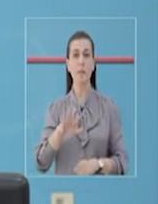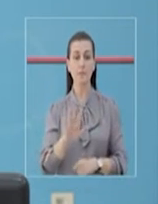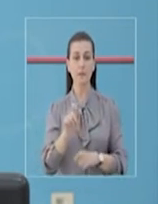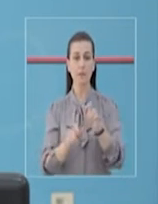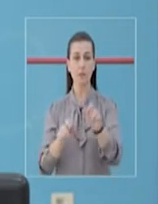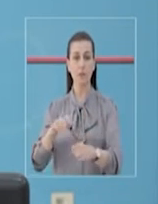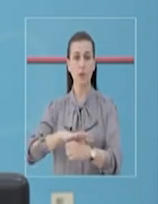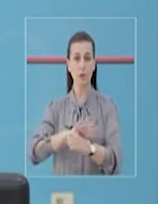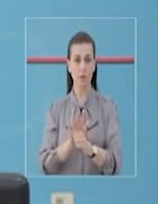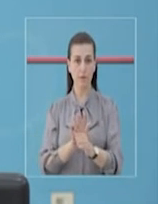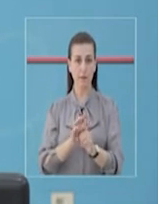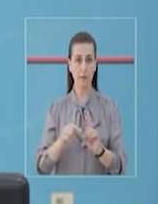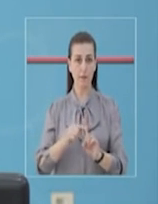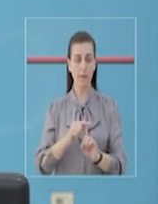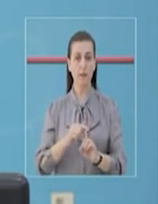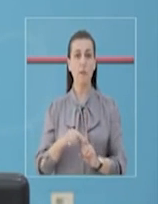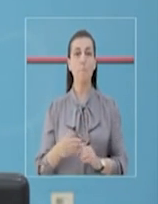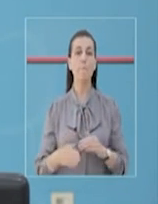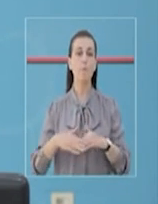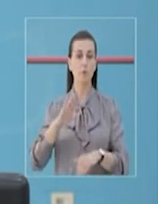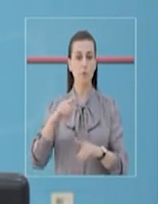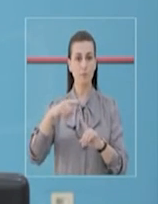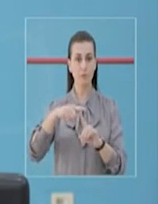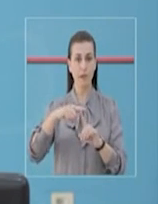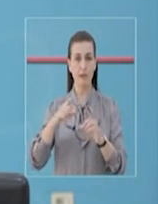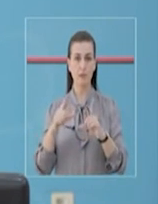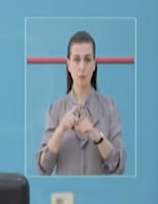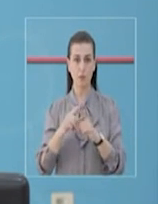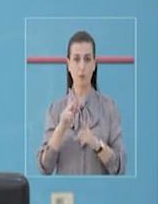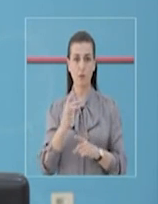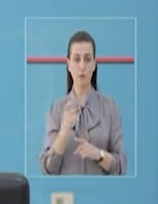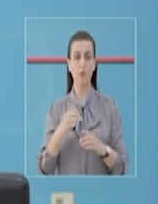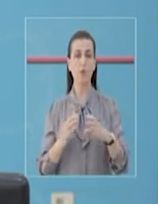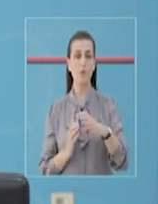COVID-19, kryesisht në Tiranë, Durrës, Kruj, Shkodër.